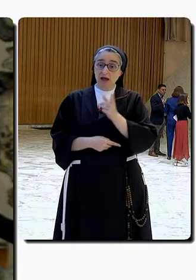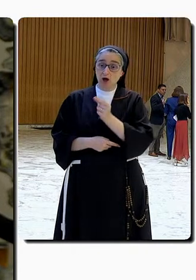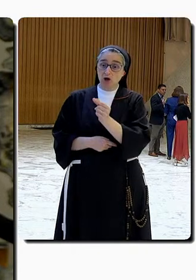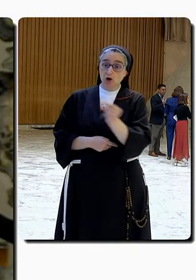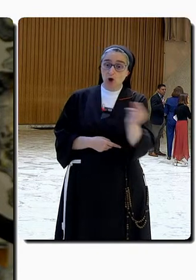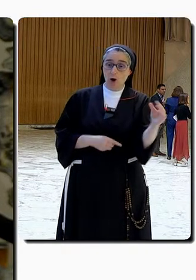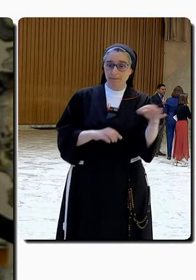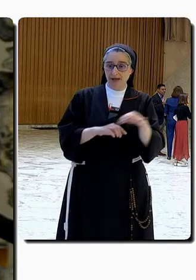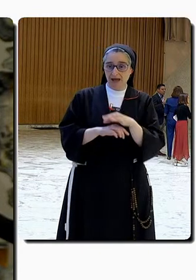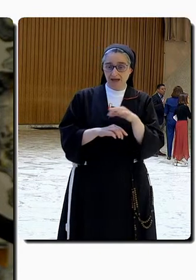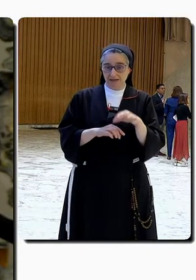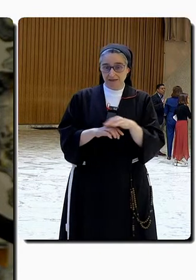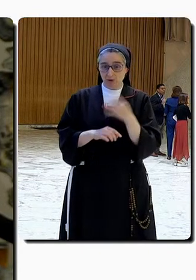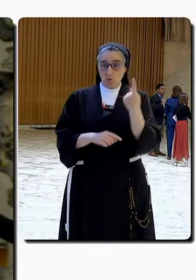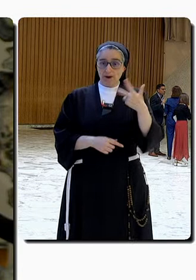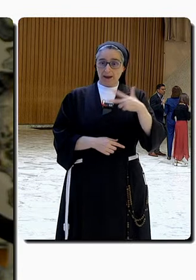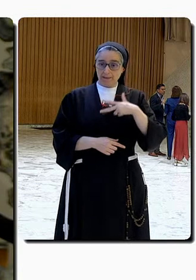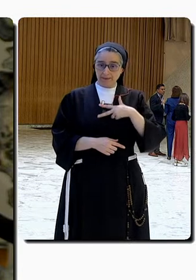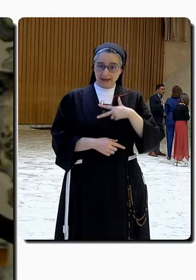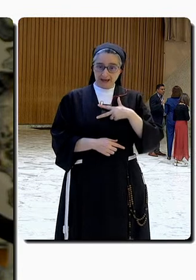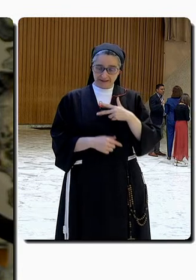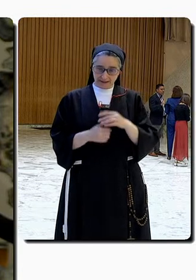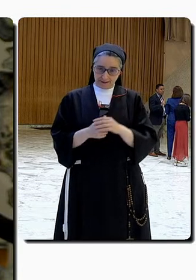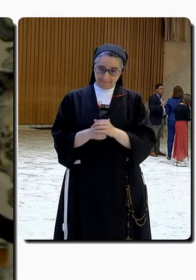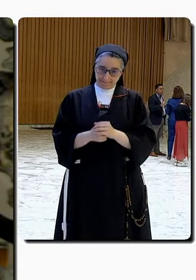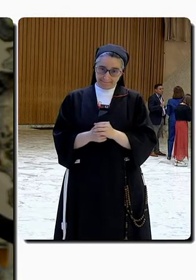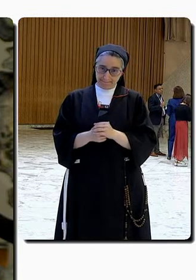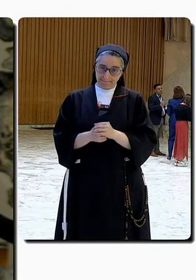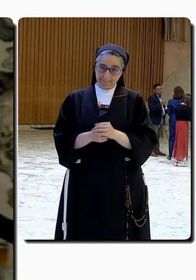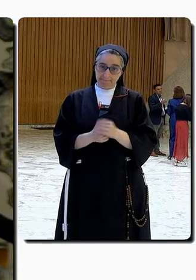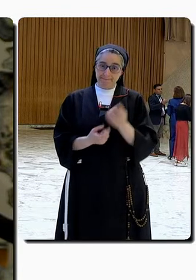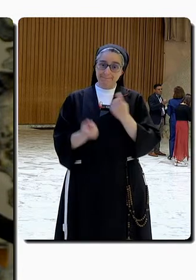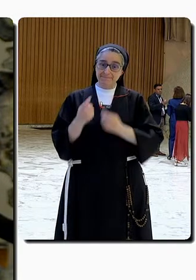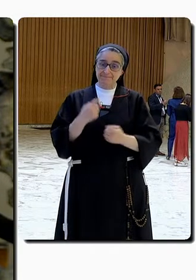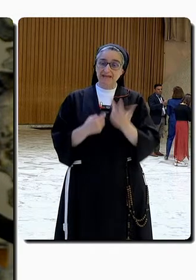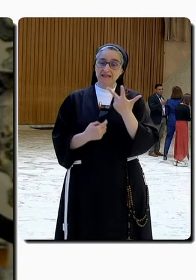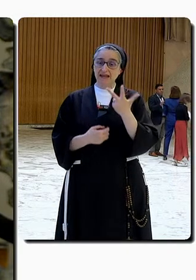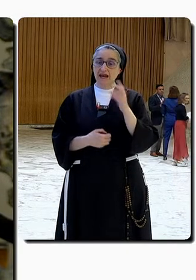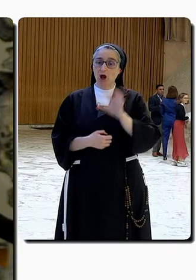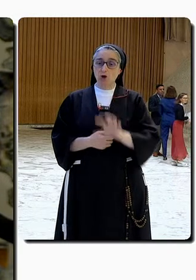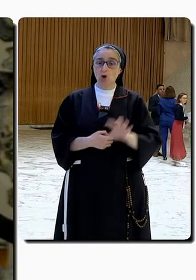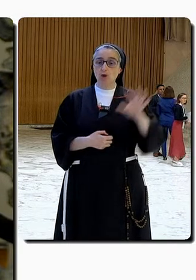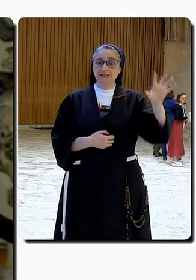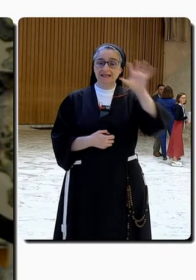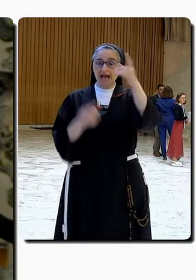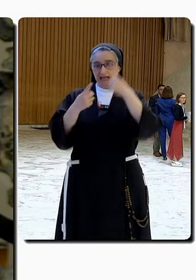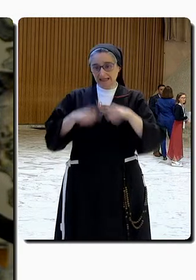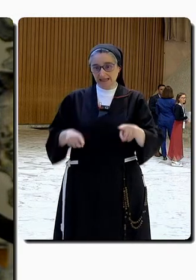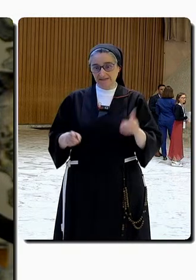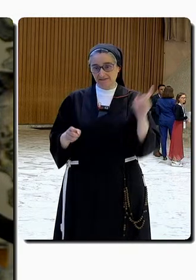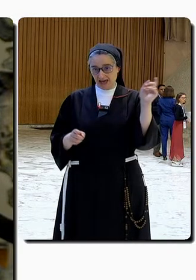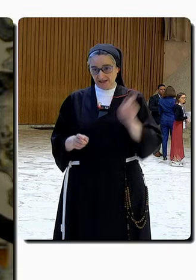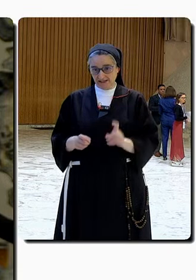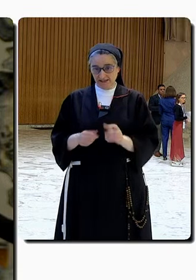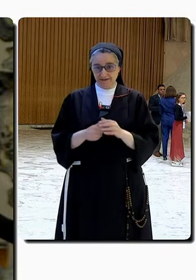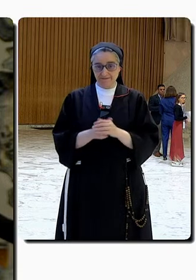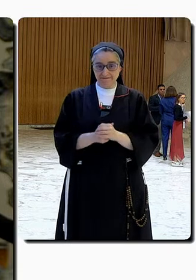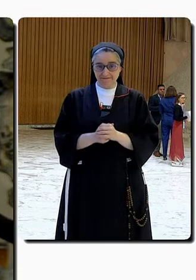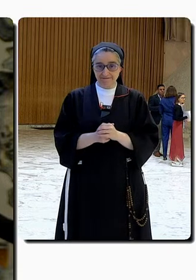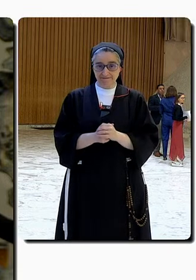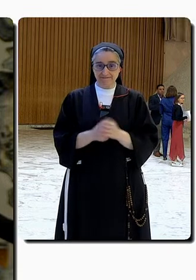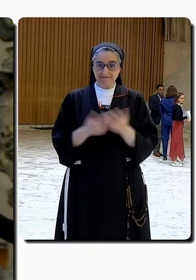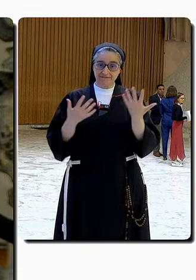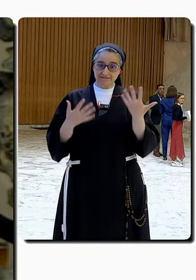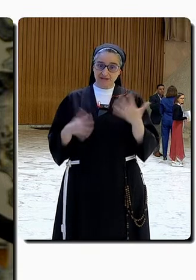di sposi e di un sacerdote, provenienti da tre diversi continenti. Come